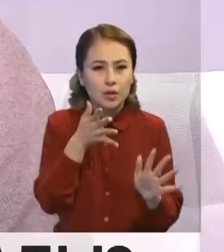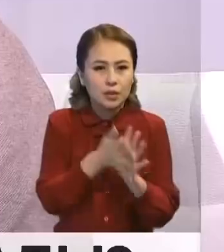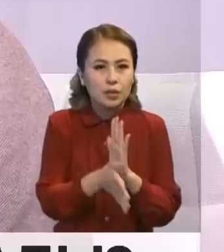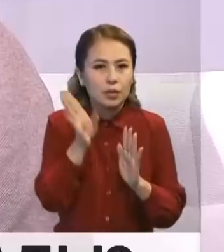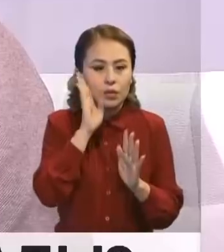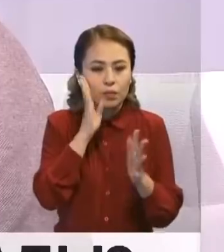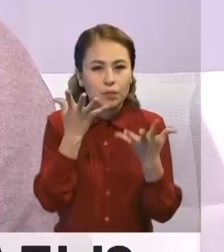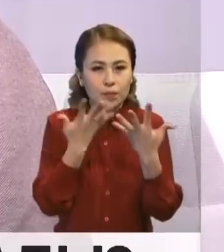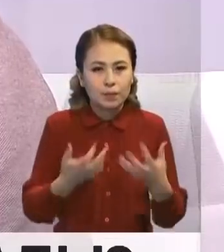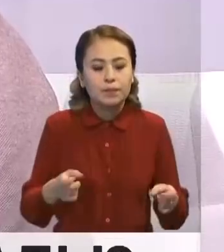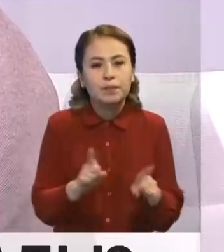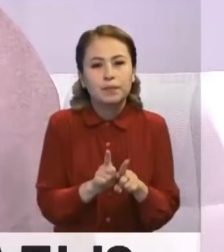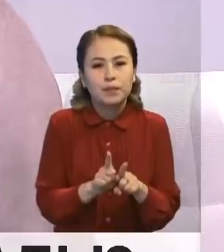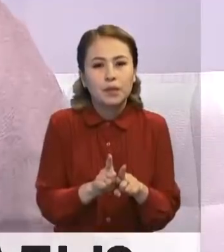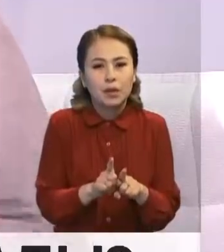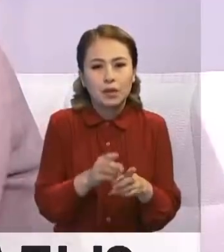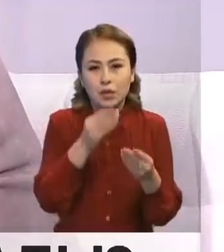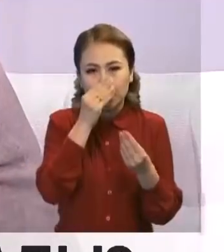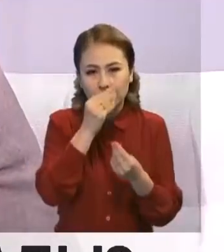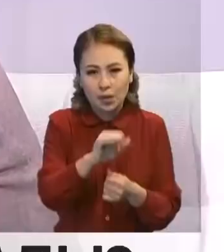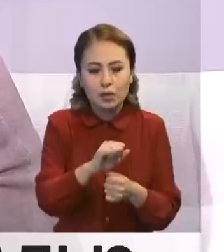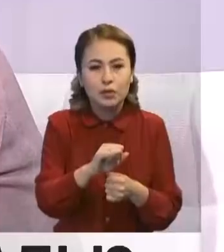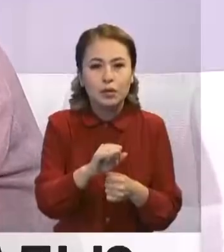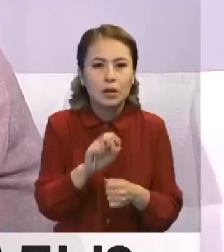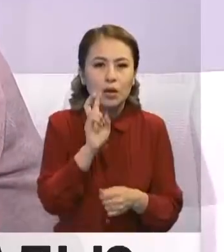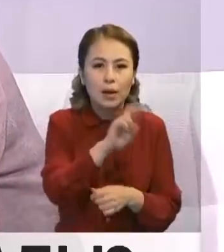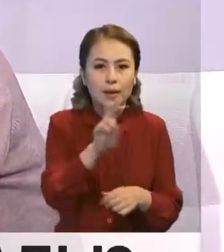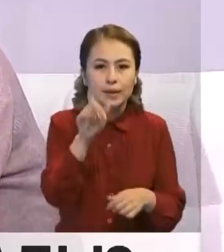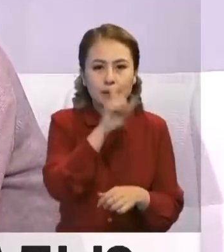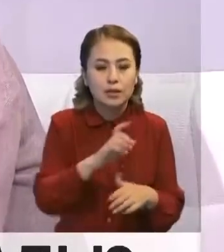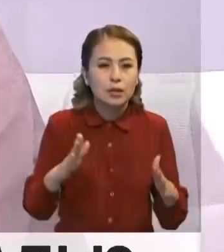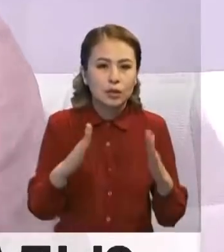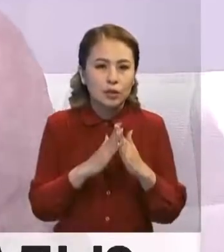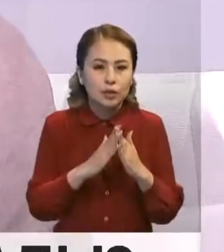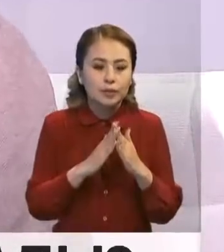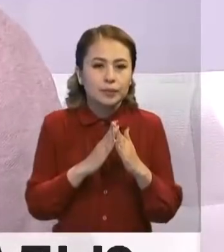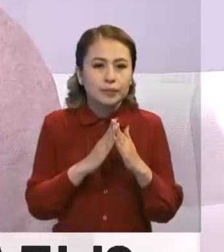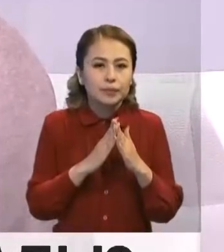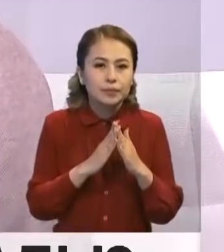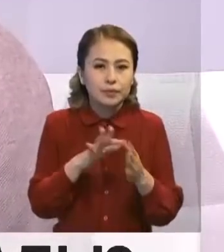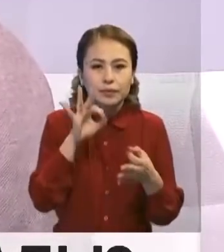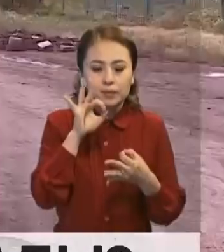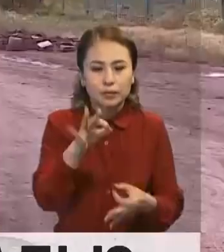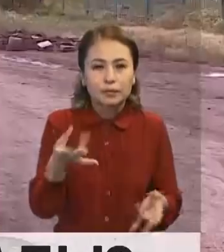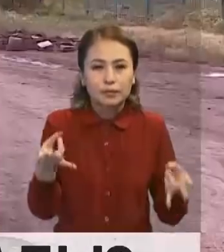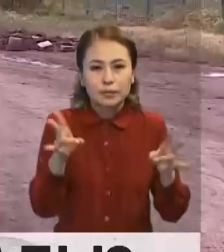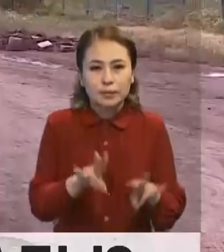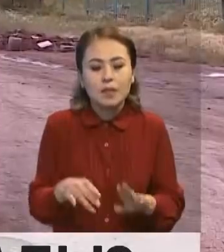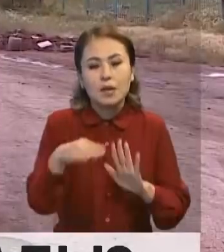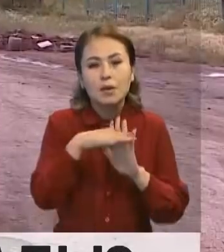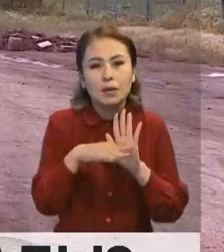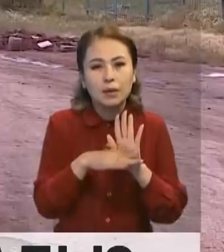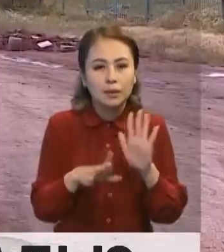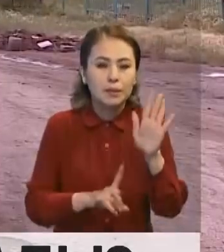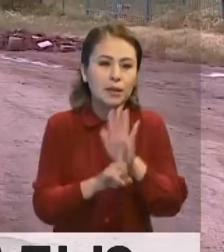судай жоқ болып кетіп жатыр. Және де сол жаққа барған азаматтардың үйлері қаңырап бос қалып жатыр.